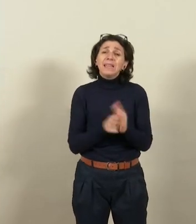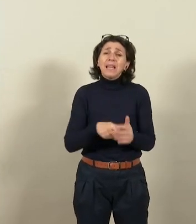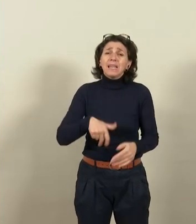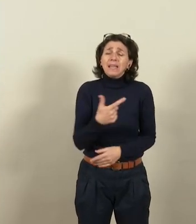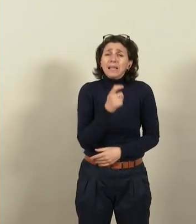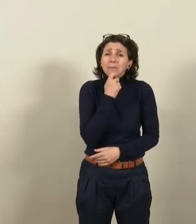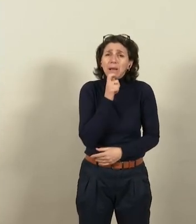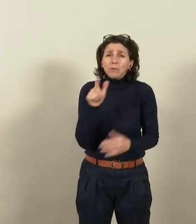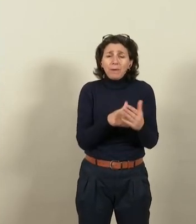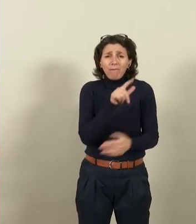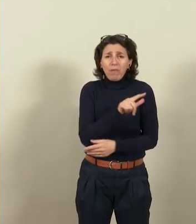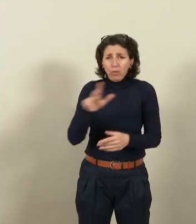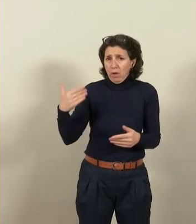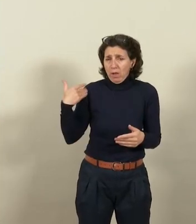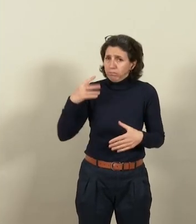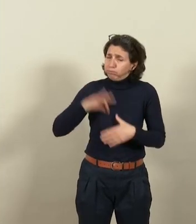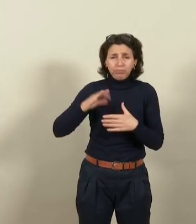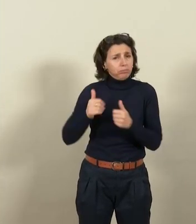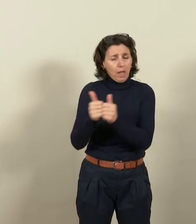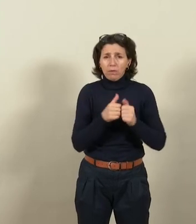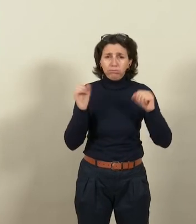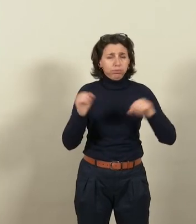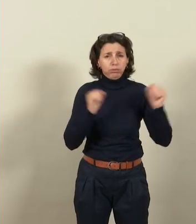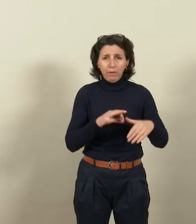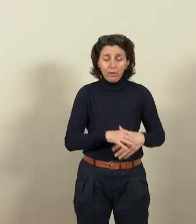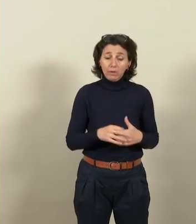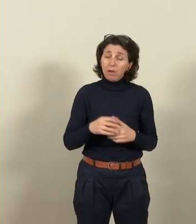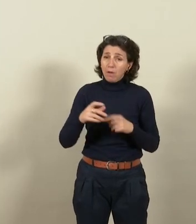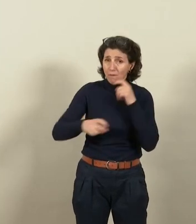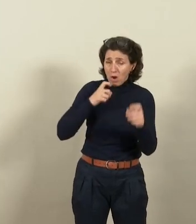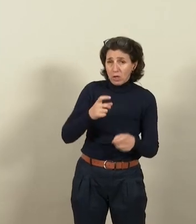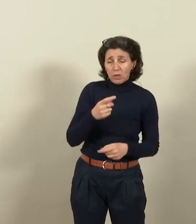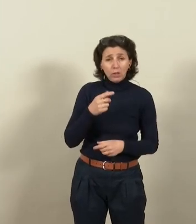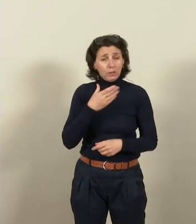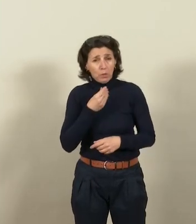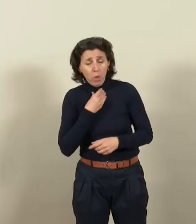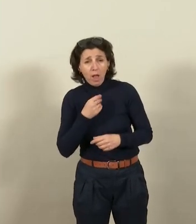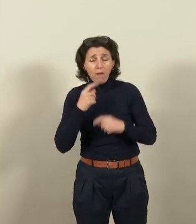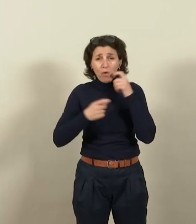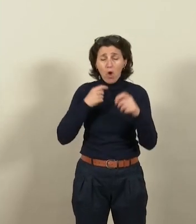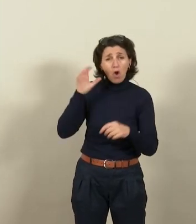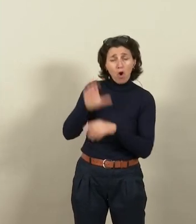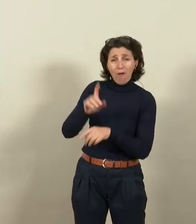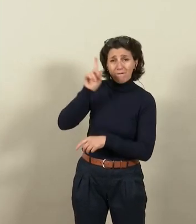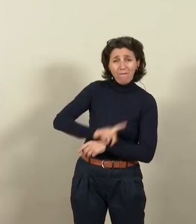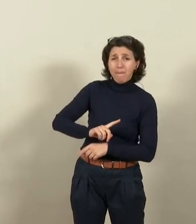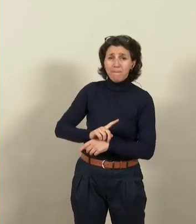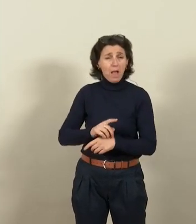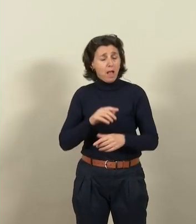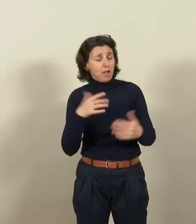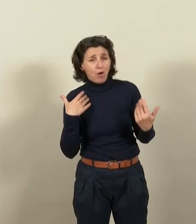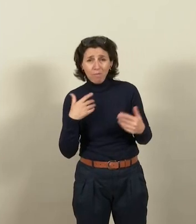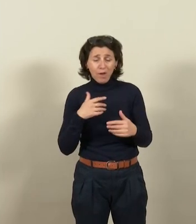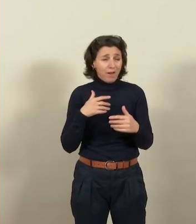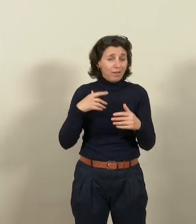23 les violences sexistes et sexuelles ne connaissent ni âge ni ni genre ni milieu social ou géographique